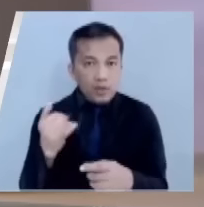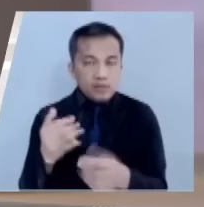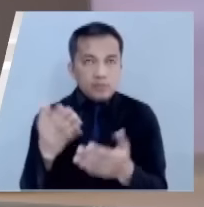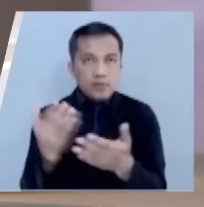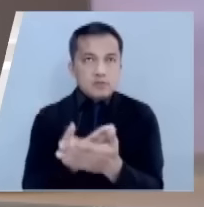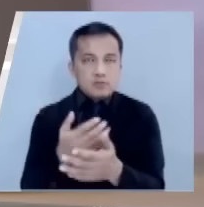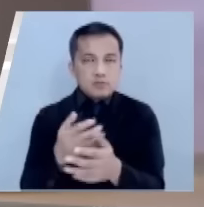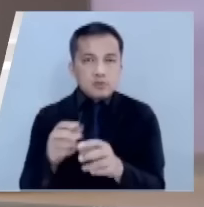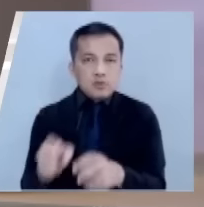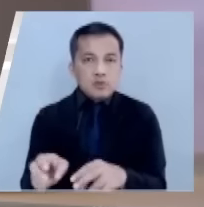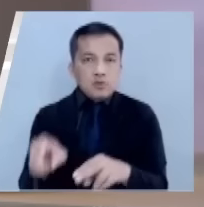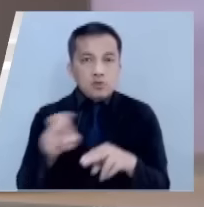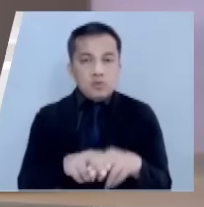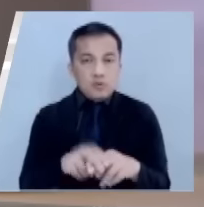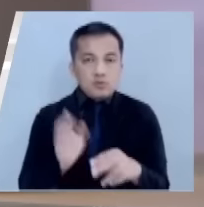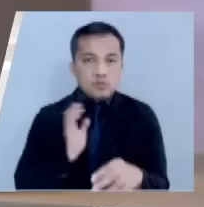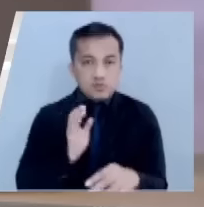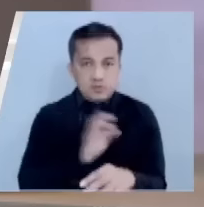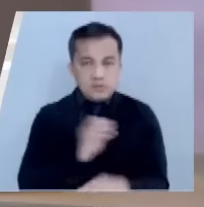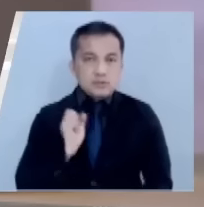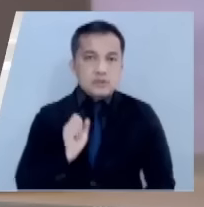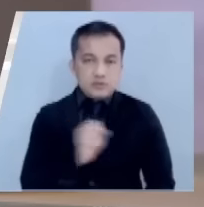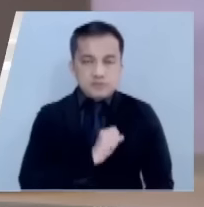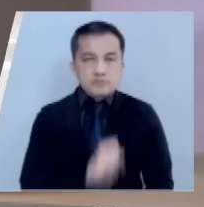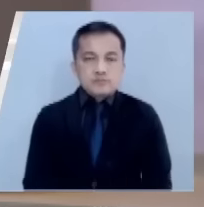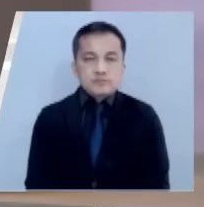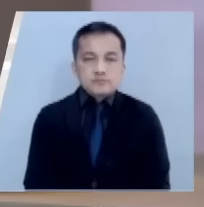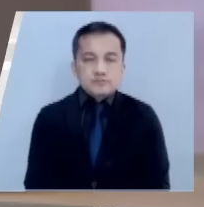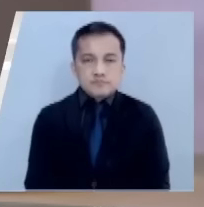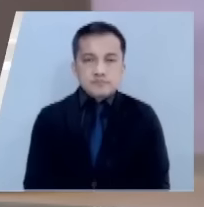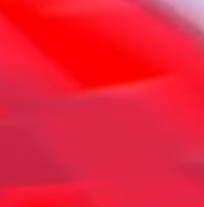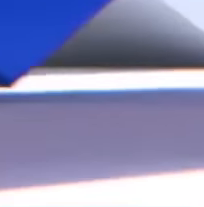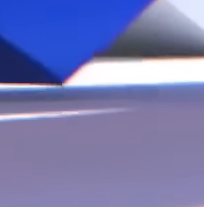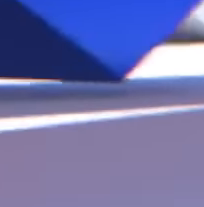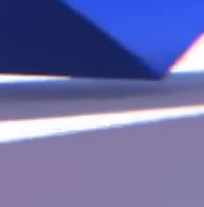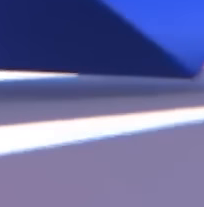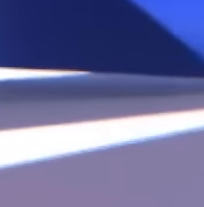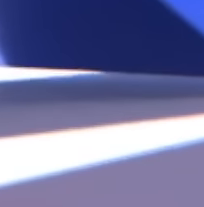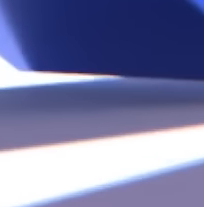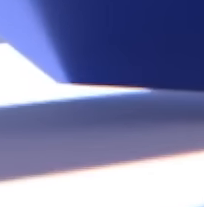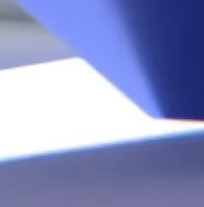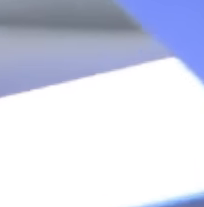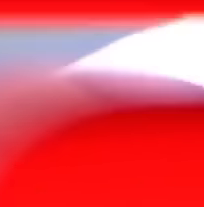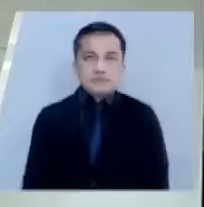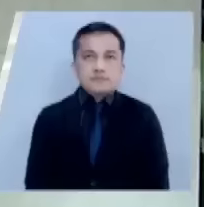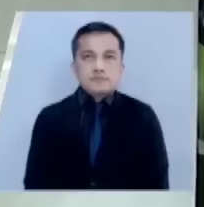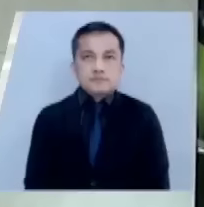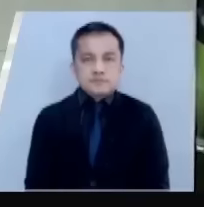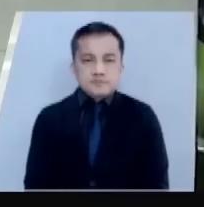uupong kongresista at senador. Nakatutok si Maki Pulido.